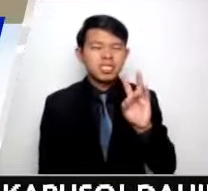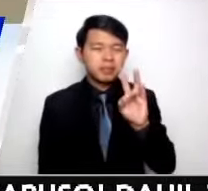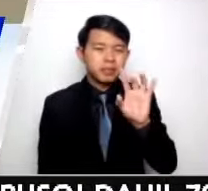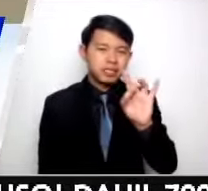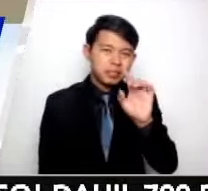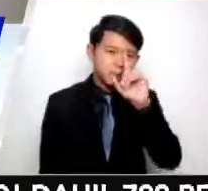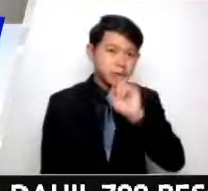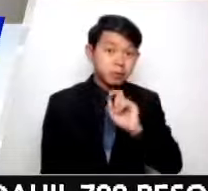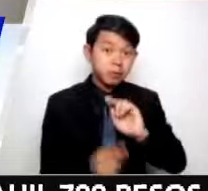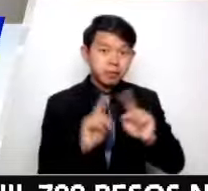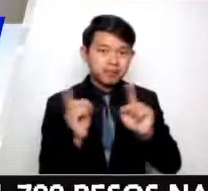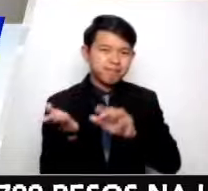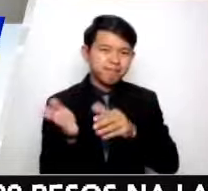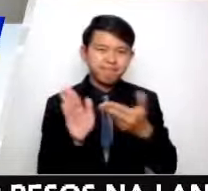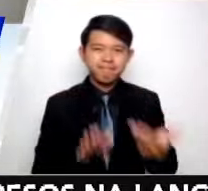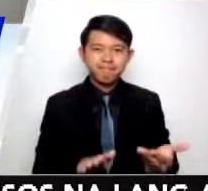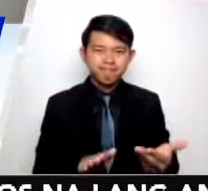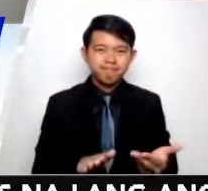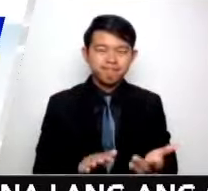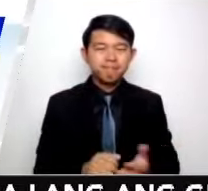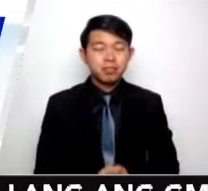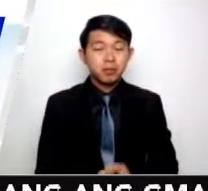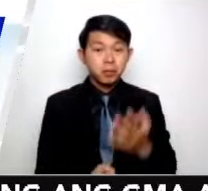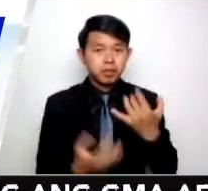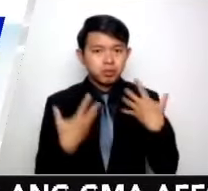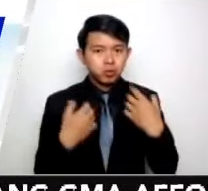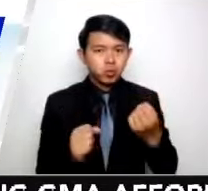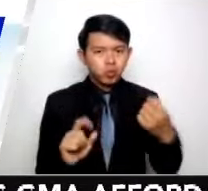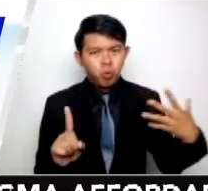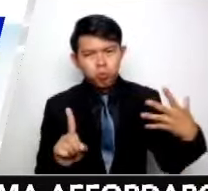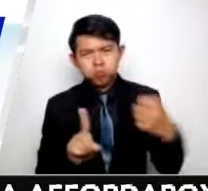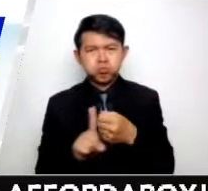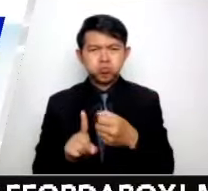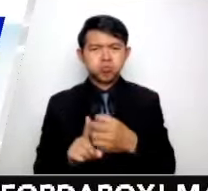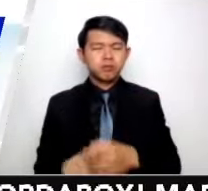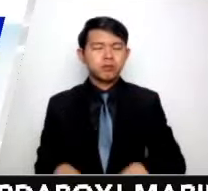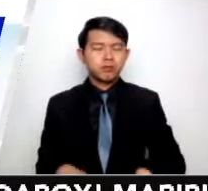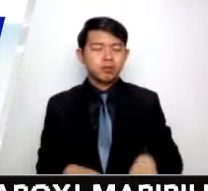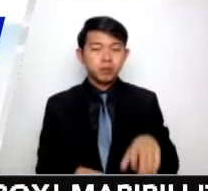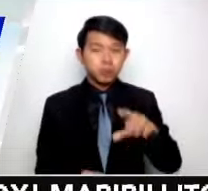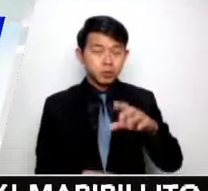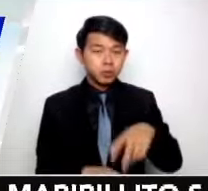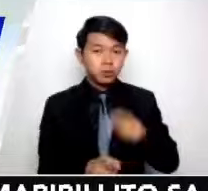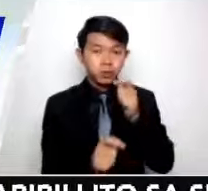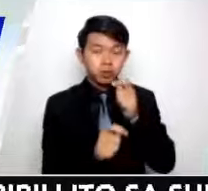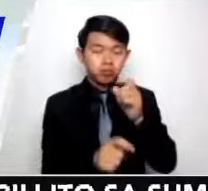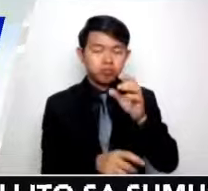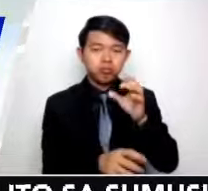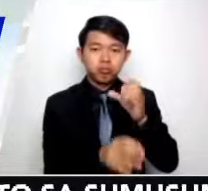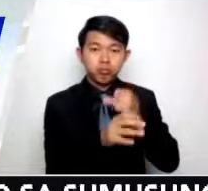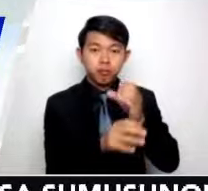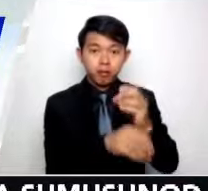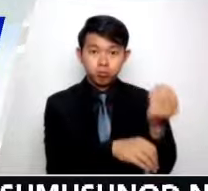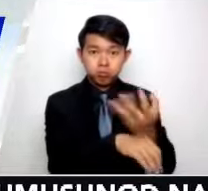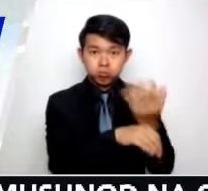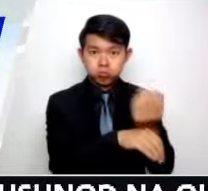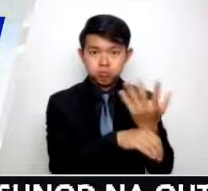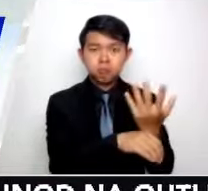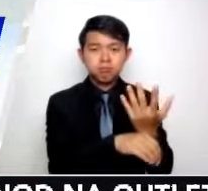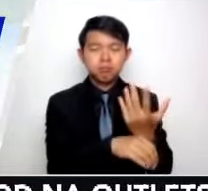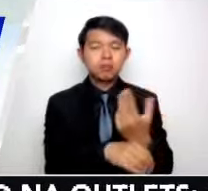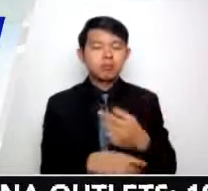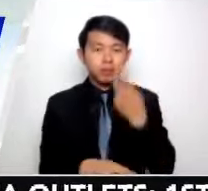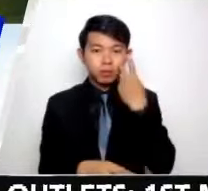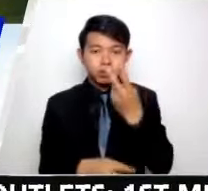on arrival. Sa tindi ng pagkakabangga, nayupi ang harapang bahagi ng ambulansya. Maghahatid daw sana ang driver ng pasyente